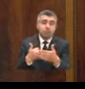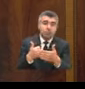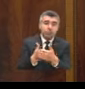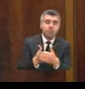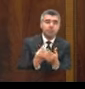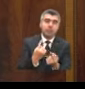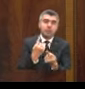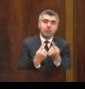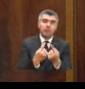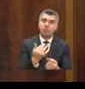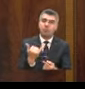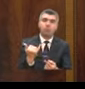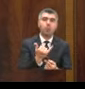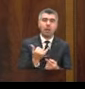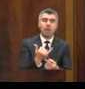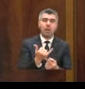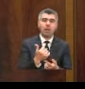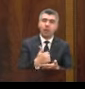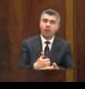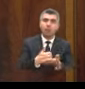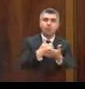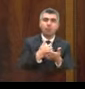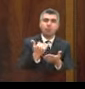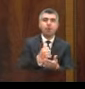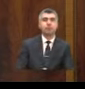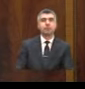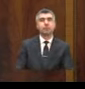لهم فرصة العيش الكريم.